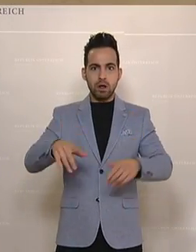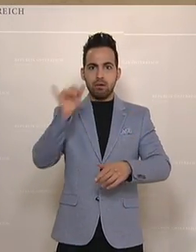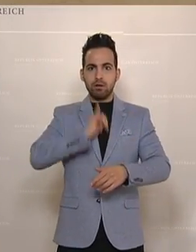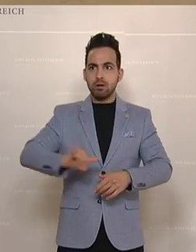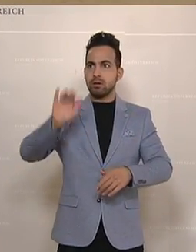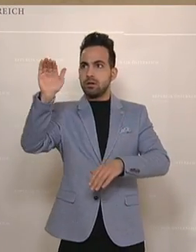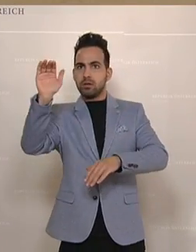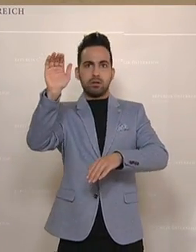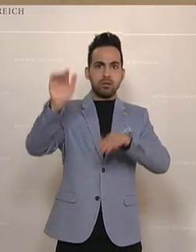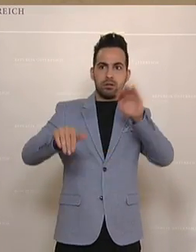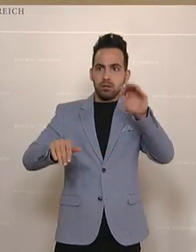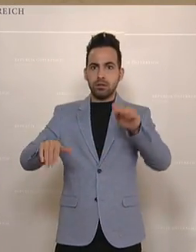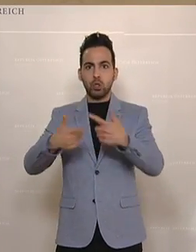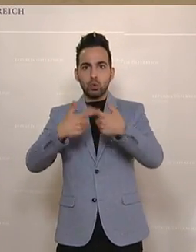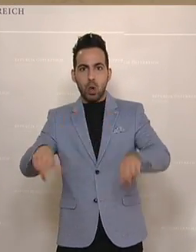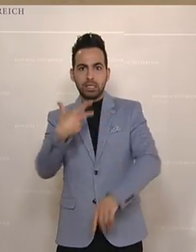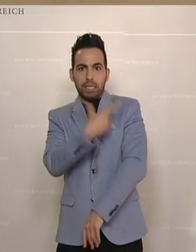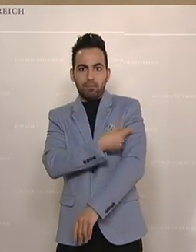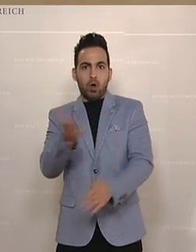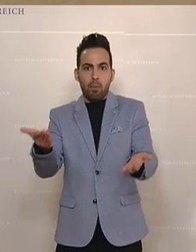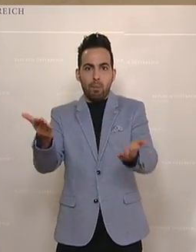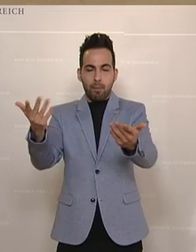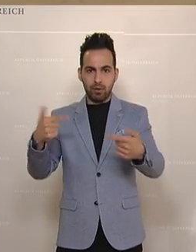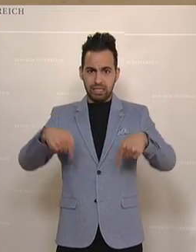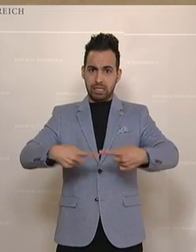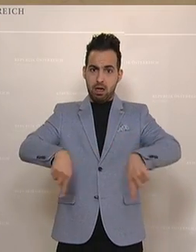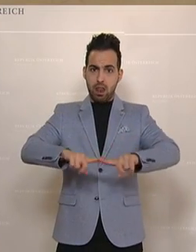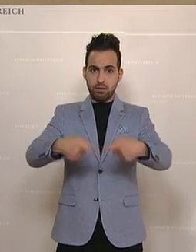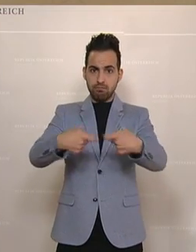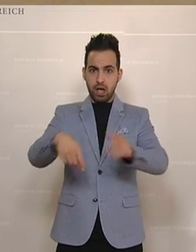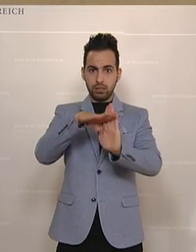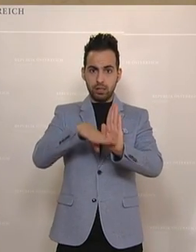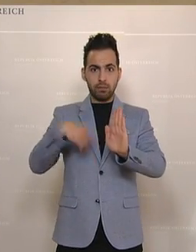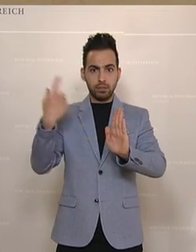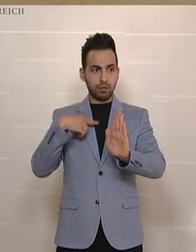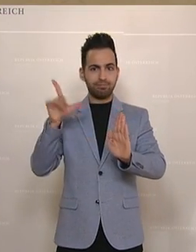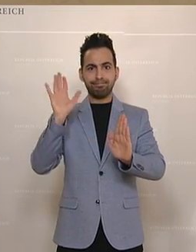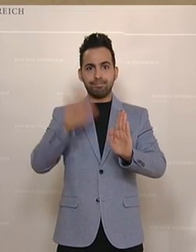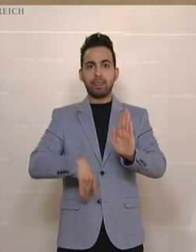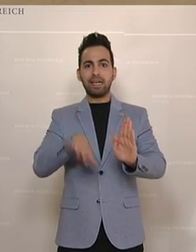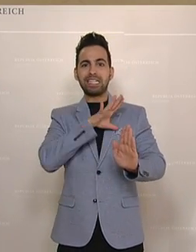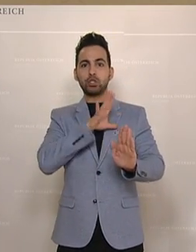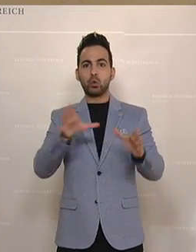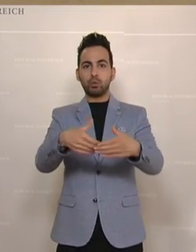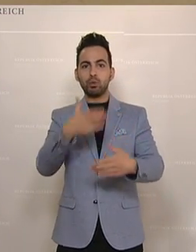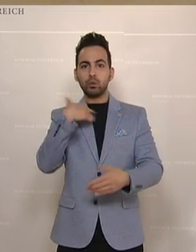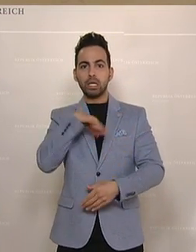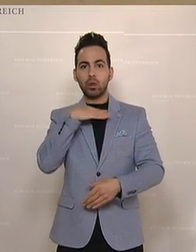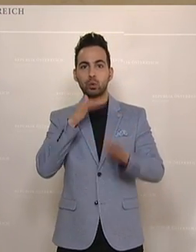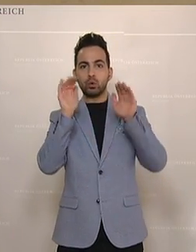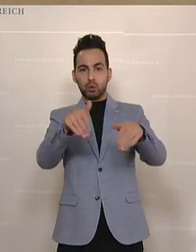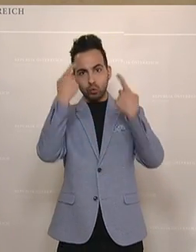Druck gemacht, dass Impfstoff zugelassen wird, anstatt zu schauen, dass man mit den Maßnahmen, die im Land möglich gewesen wären, hier die Risikogruppe ausreichend